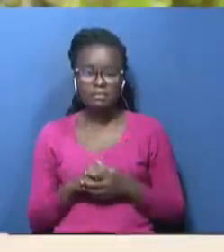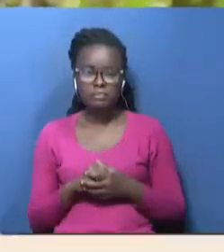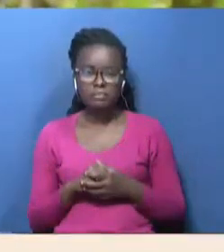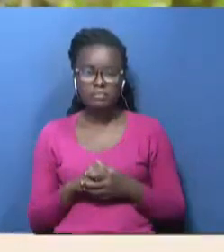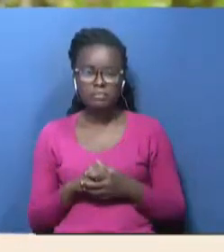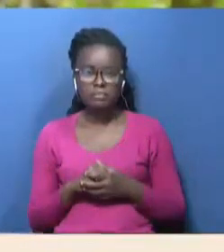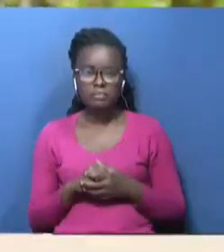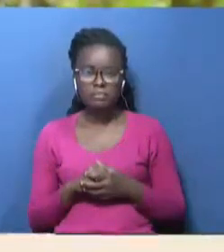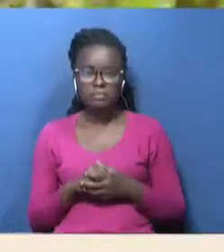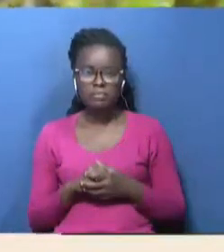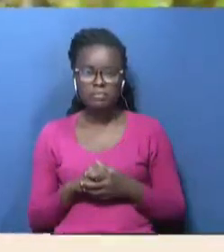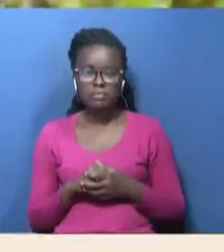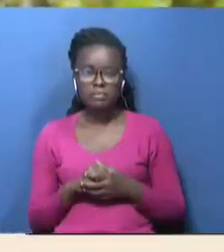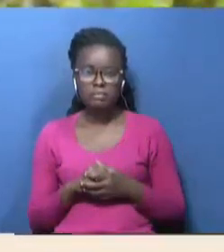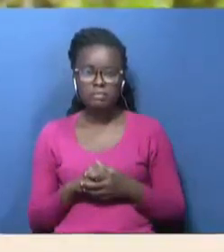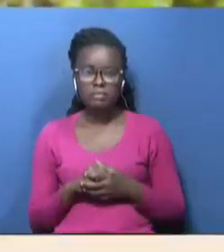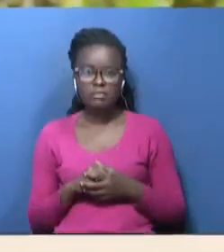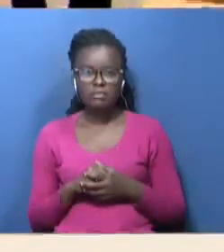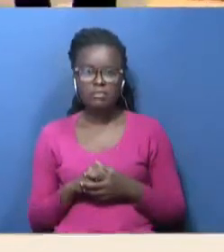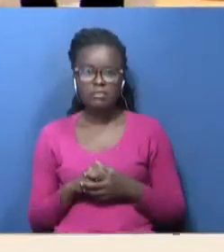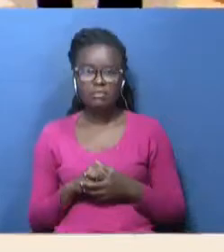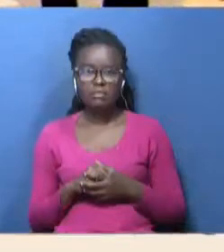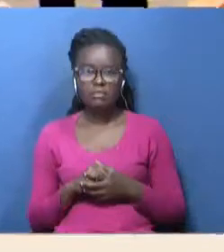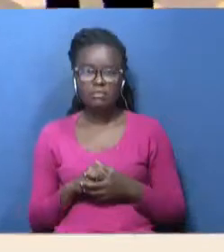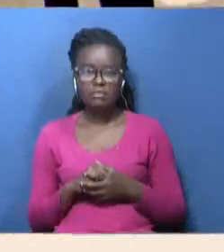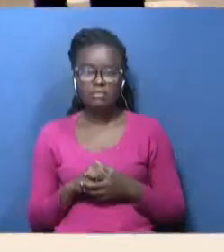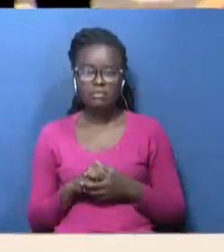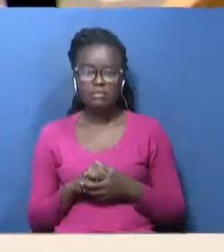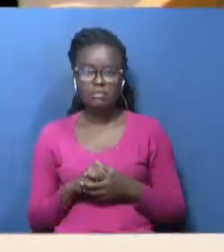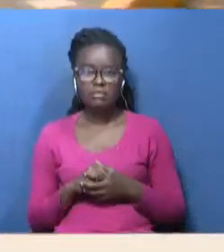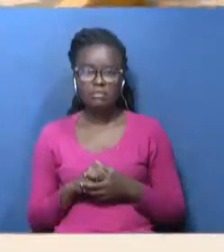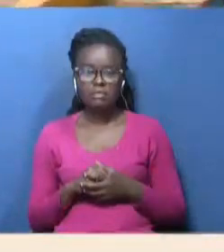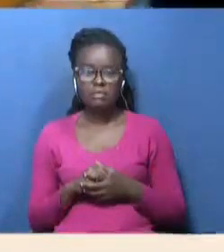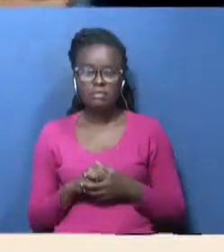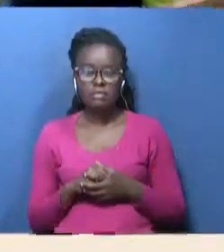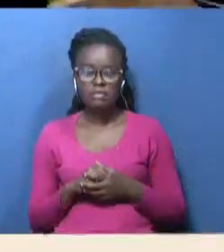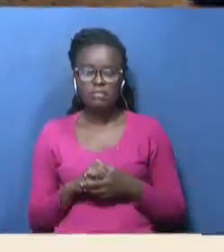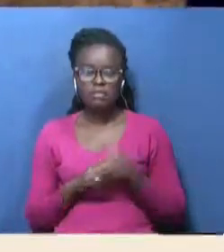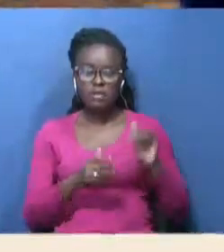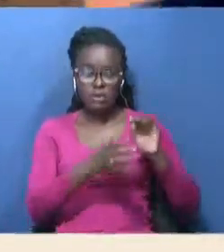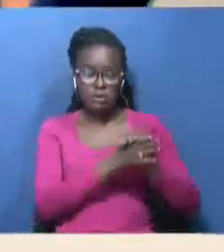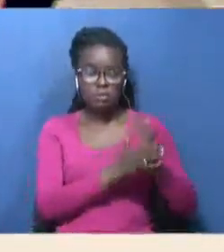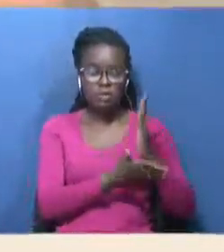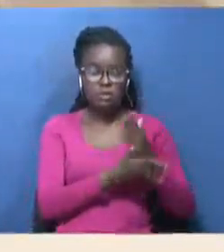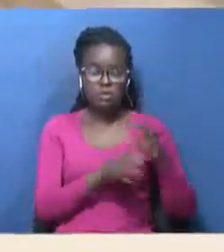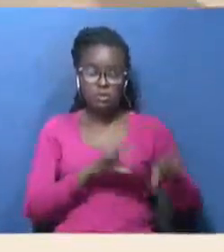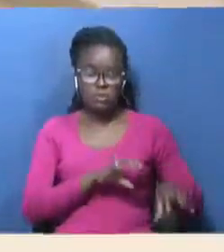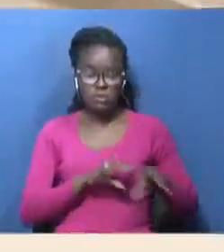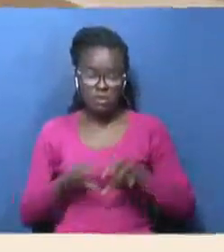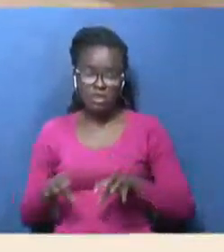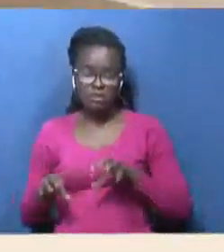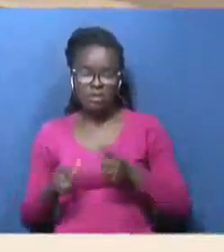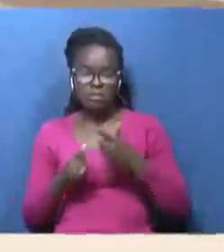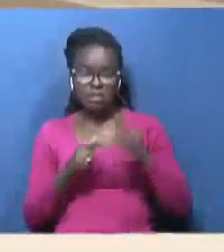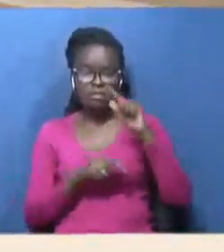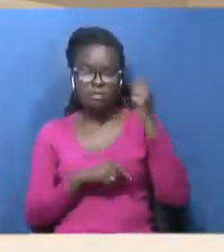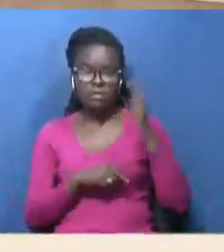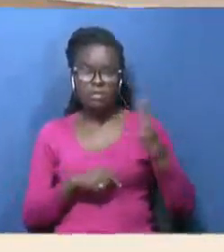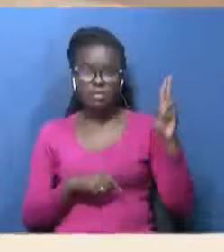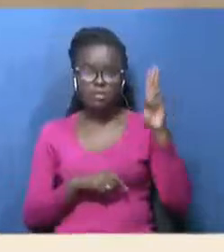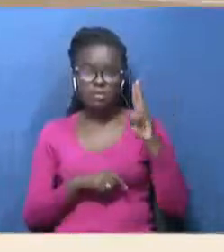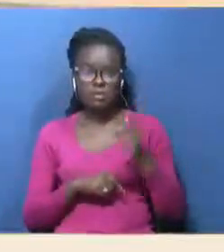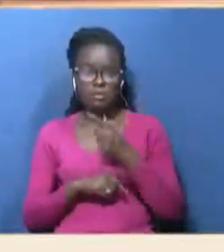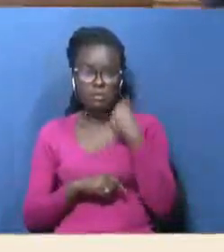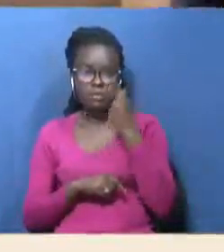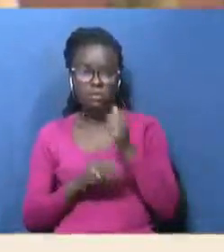rĩrathi ngĩrĩa ĩragwo atĩ rĩrathi ya mũico. Thengia wa mĩtangĩko ĩrĩa kĩama kĩa Jubilee gĩkoretwo gĩkĩgerera President Uhuru Kenyatta ũrĩa